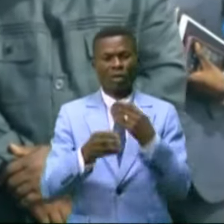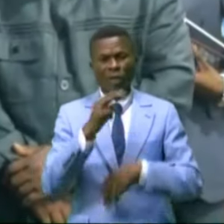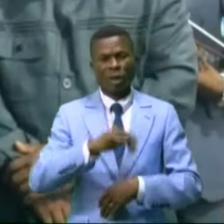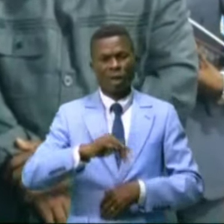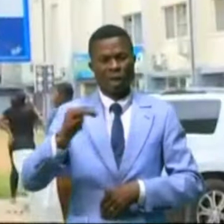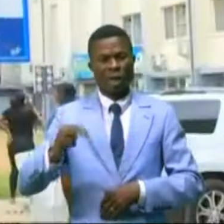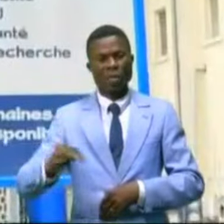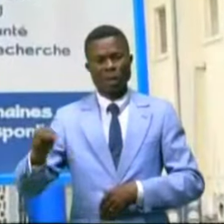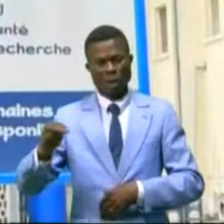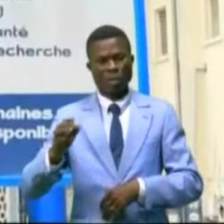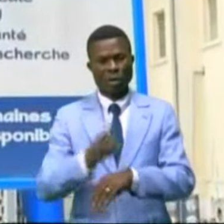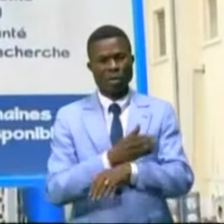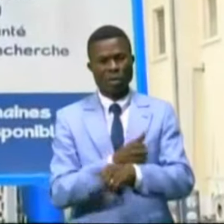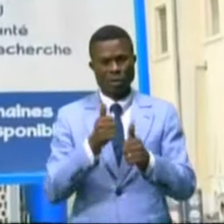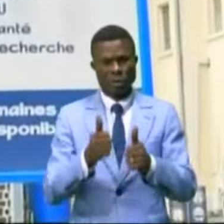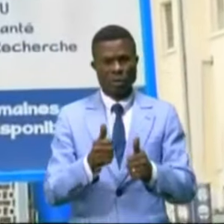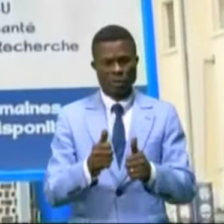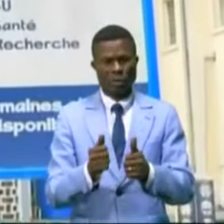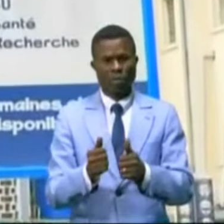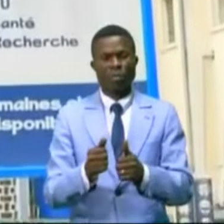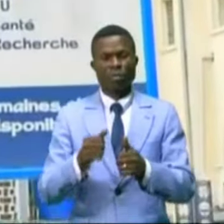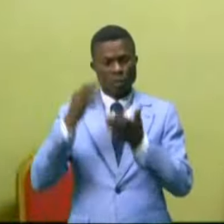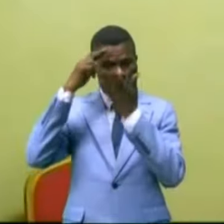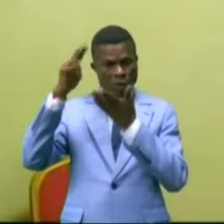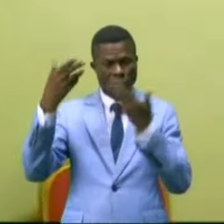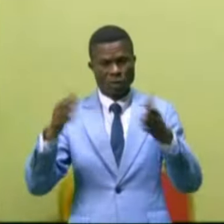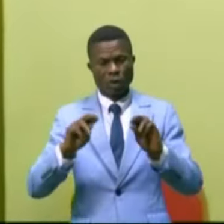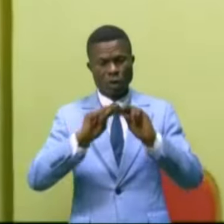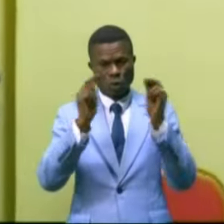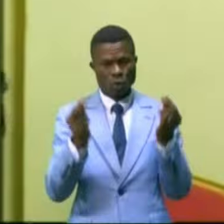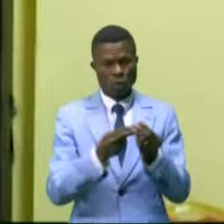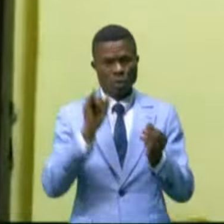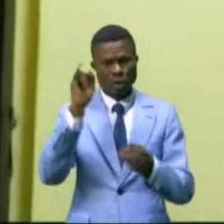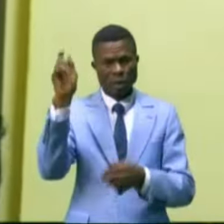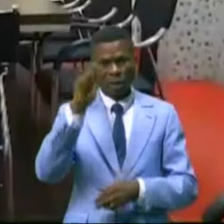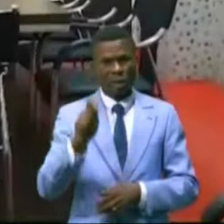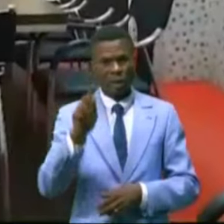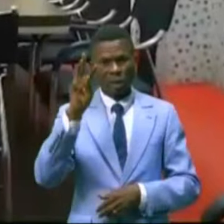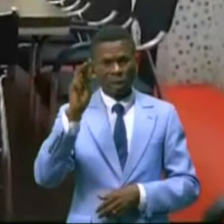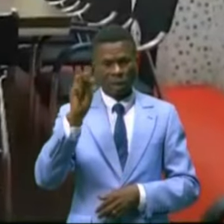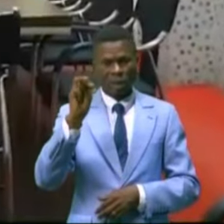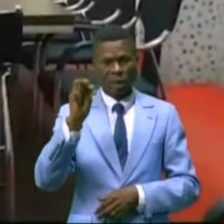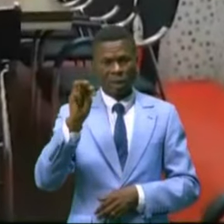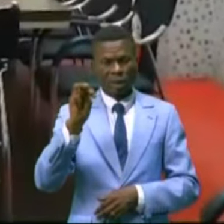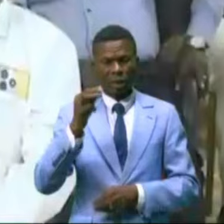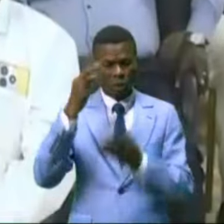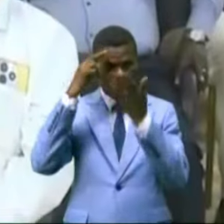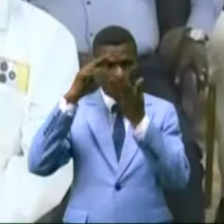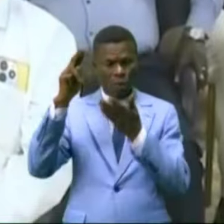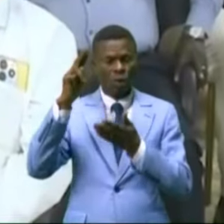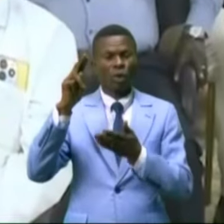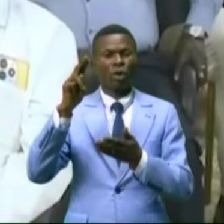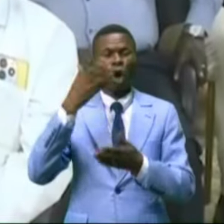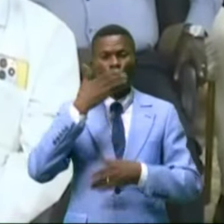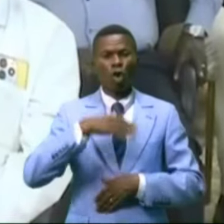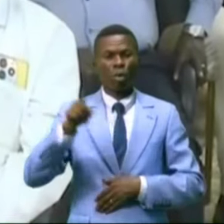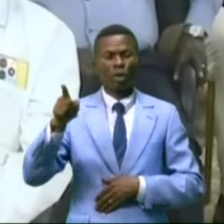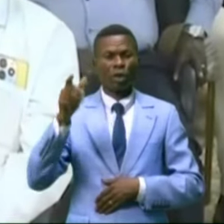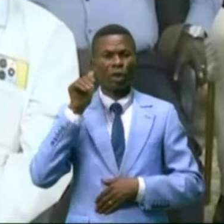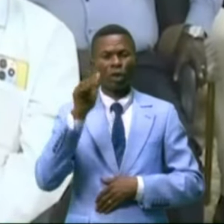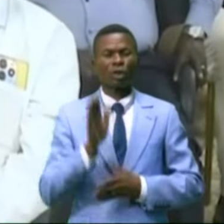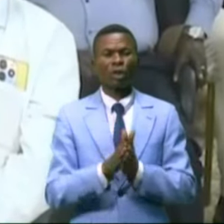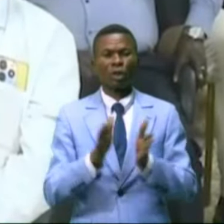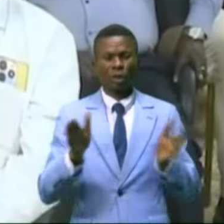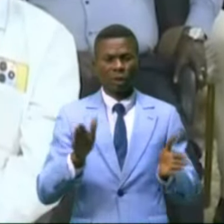de septembre après le rectorat la délégation de l'istè s'est rendue aux cliniques universitaires où le directeur